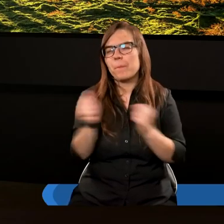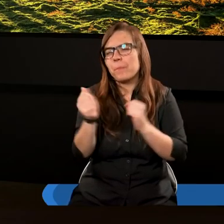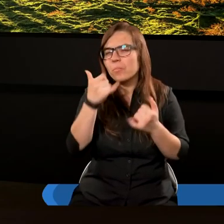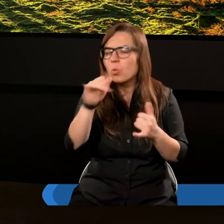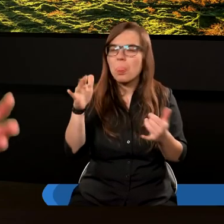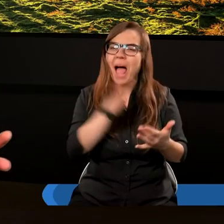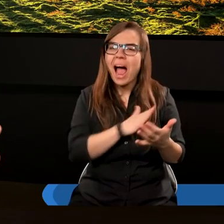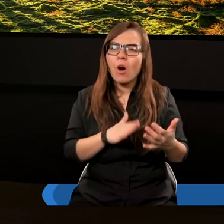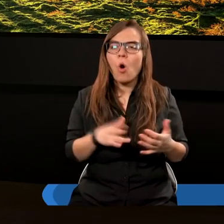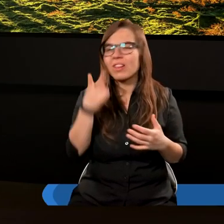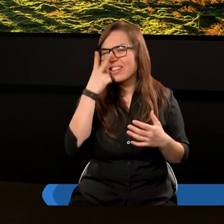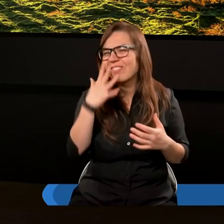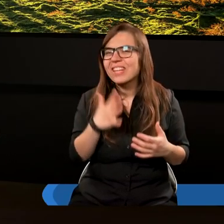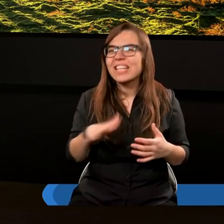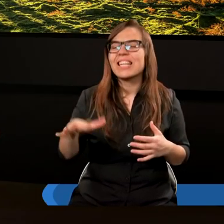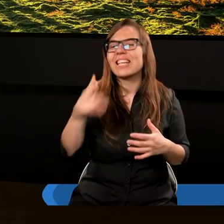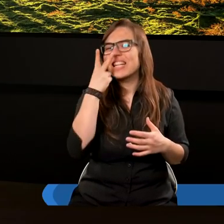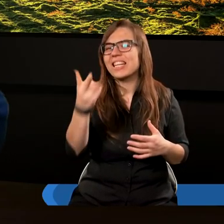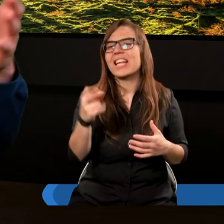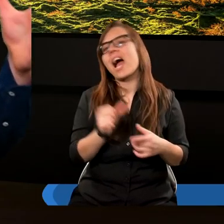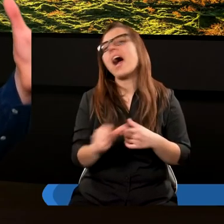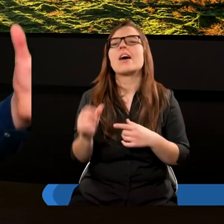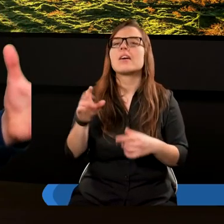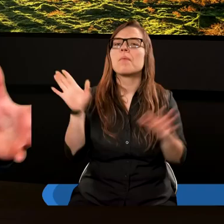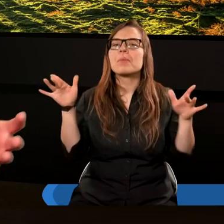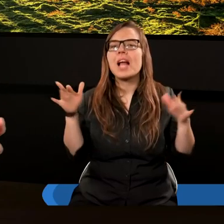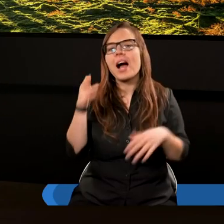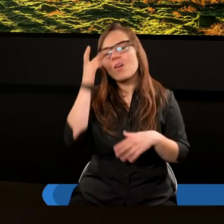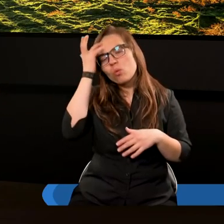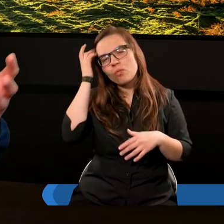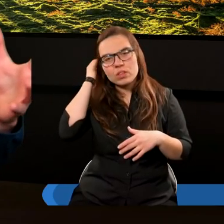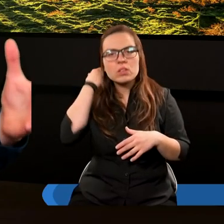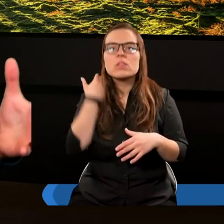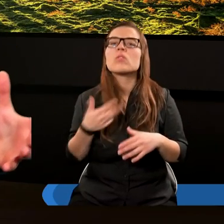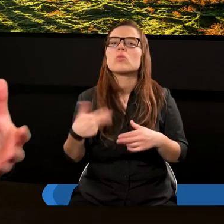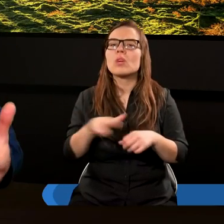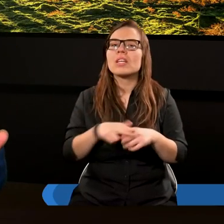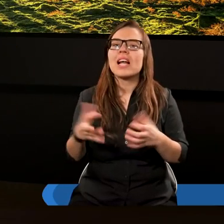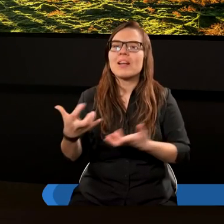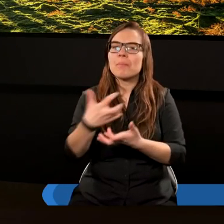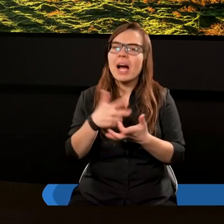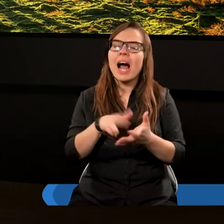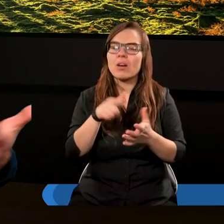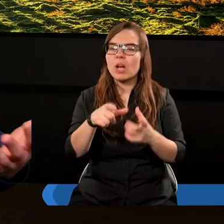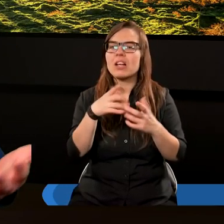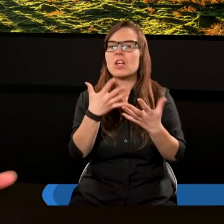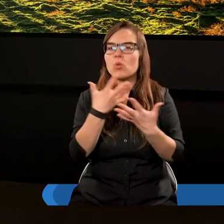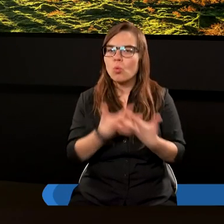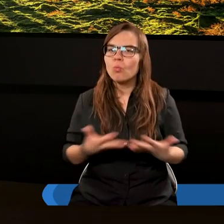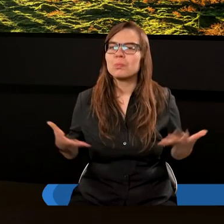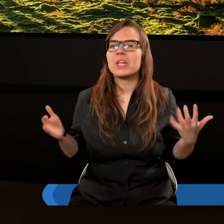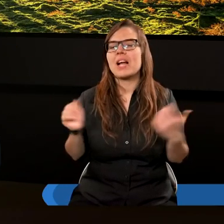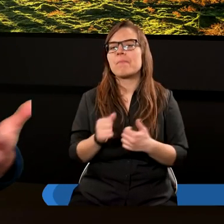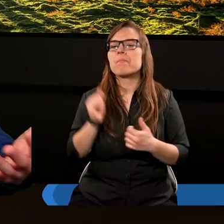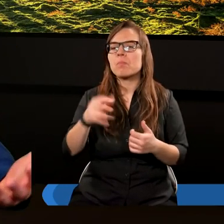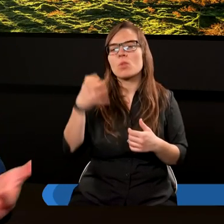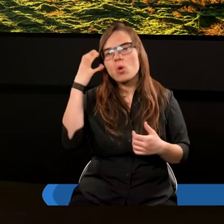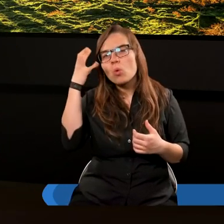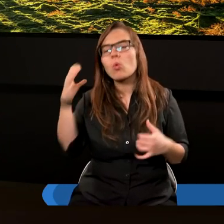Jest jakaś wizja ptaków, co się zbierają na wielką ucztę i widzimy tam w tej wizji wielu pobitych